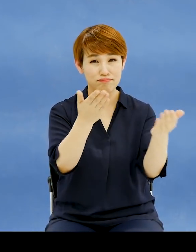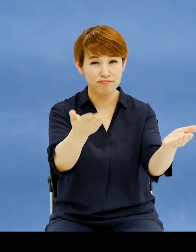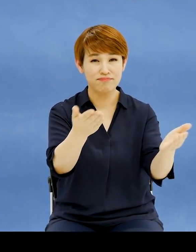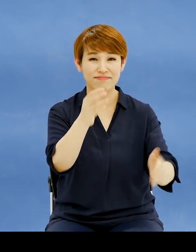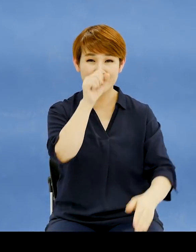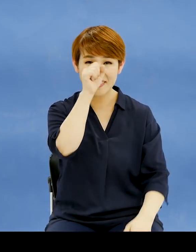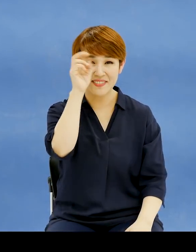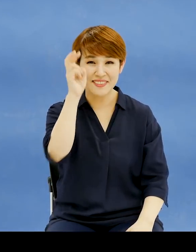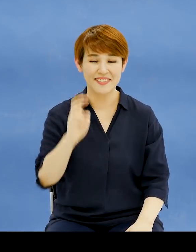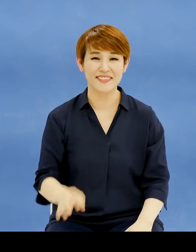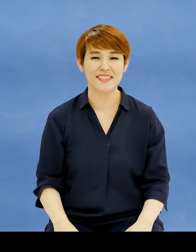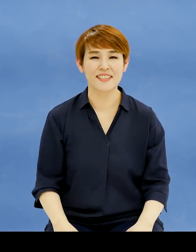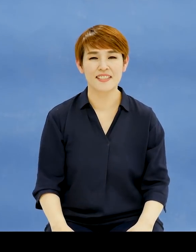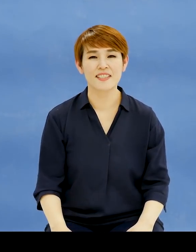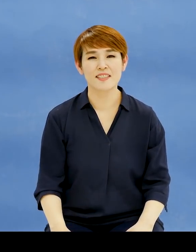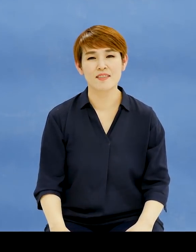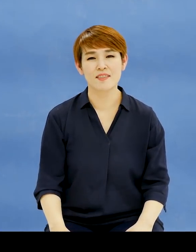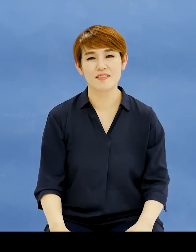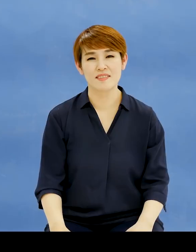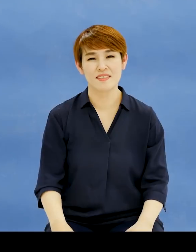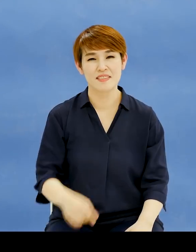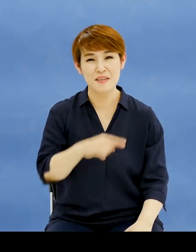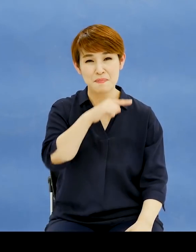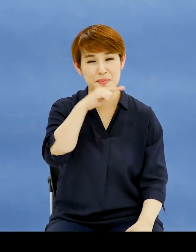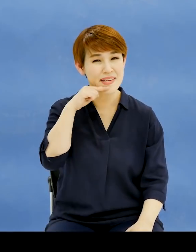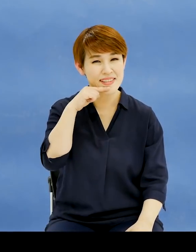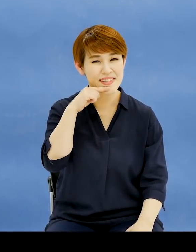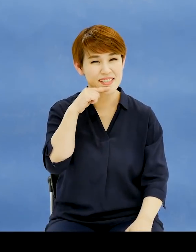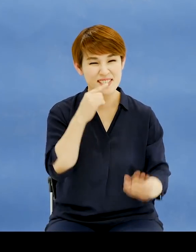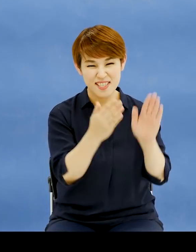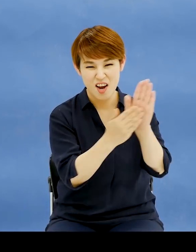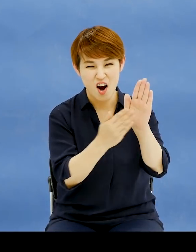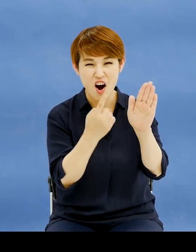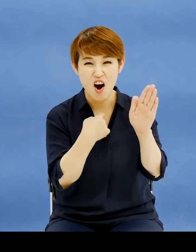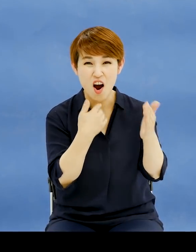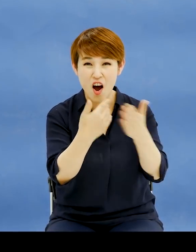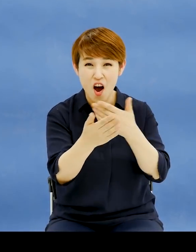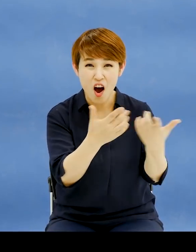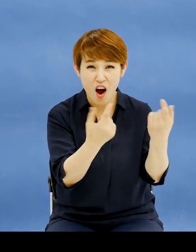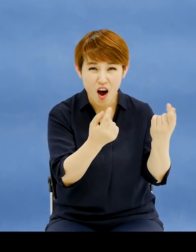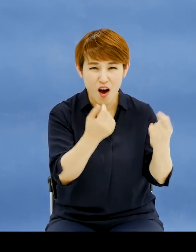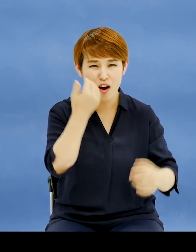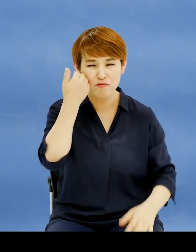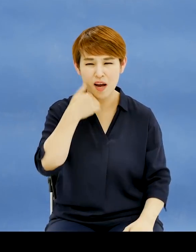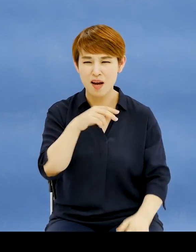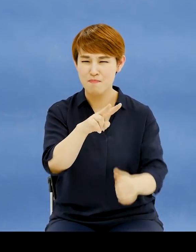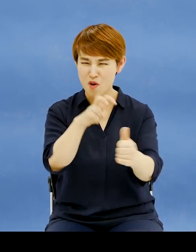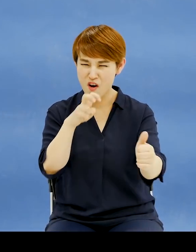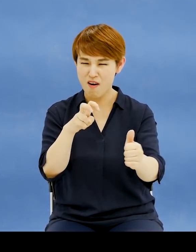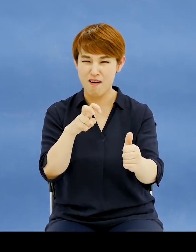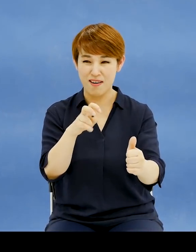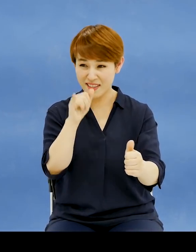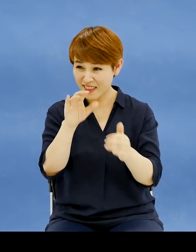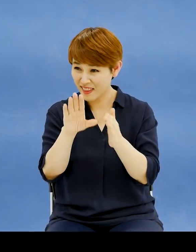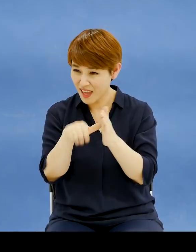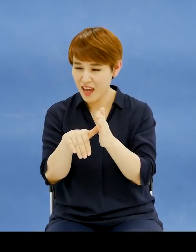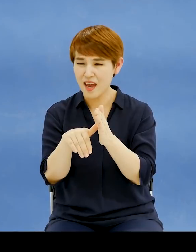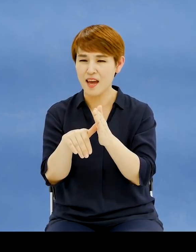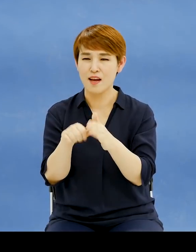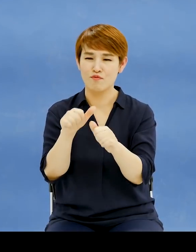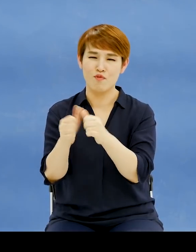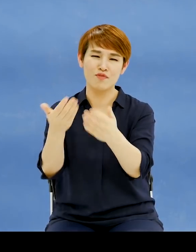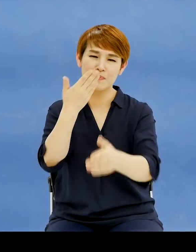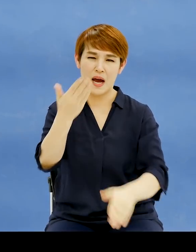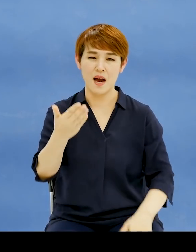때 참 도움이 많이 됐겠어요, 그죠? 네, 이것도 또 빨간 딱지랑 마찬가지로 네네네. 그냥 누가 밉고 싫으실 그럴 때, 때,